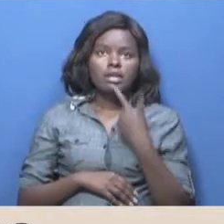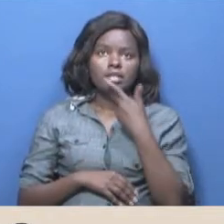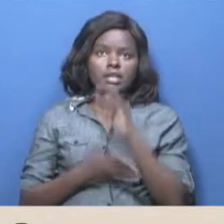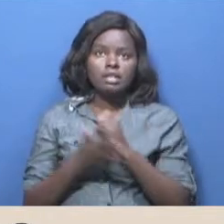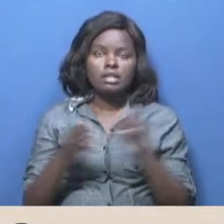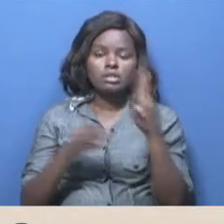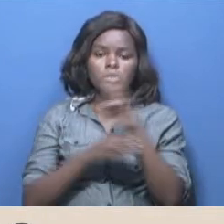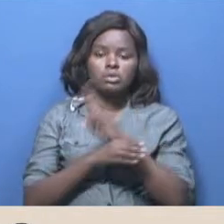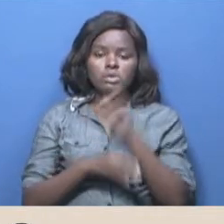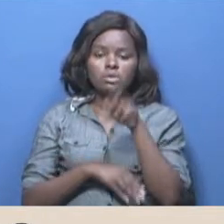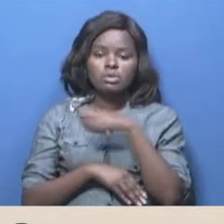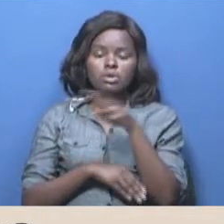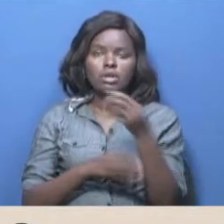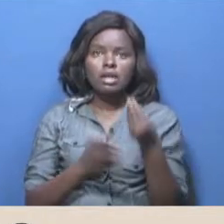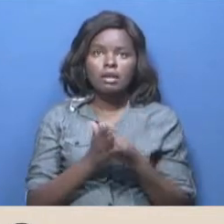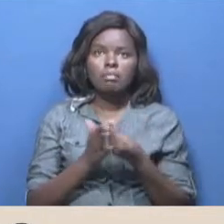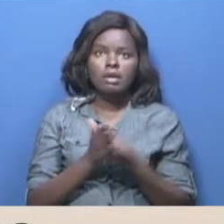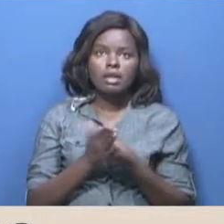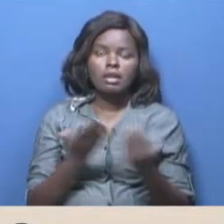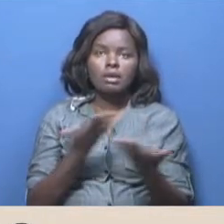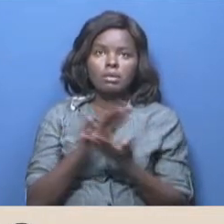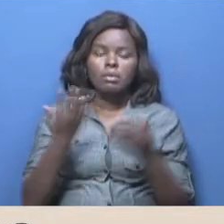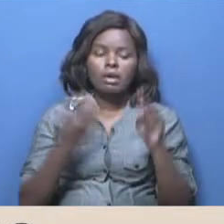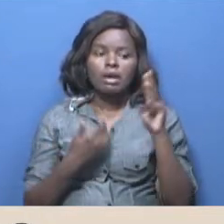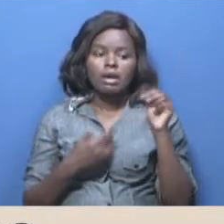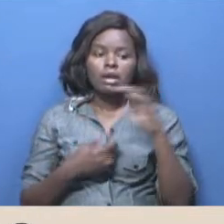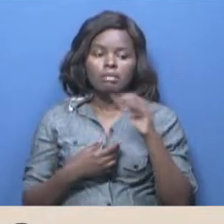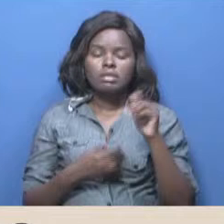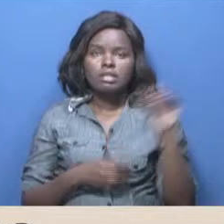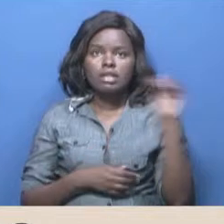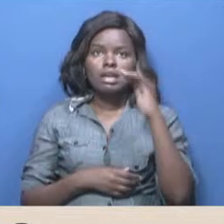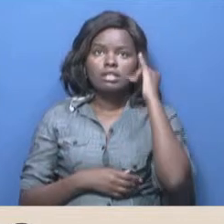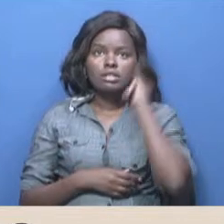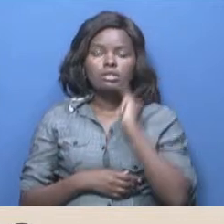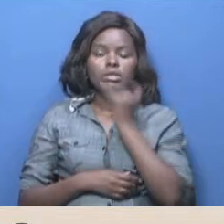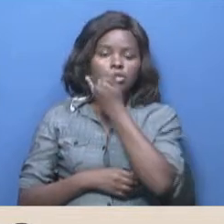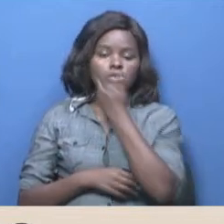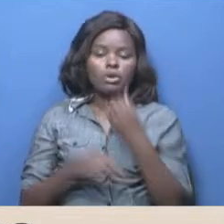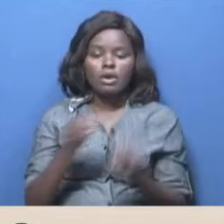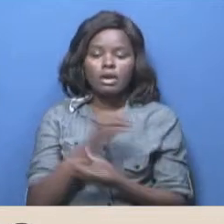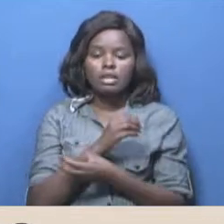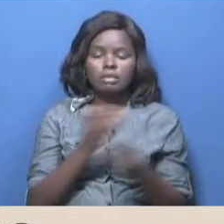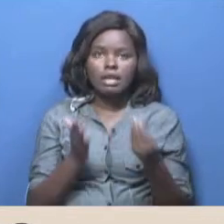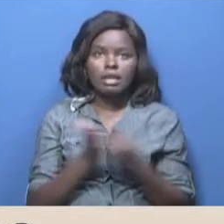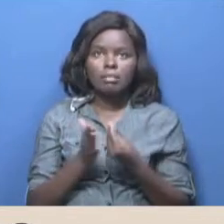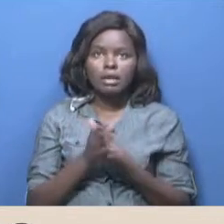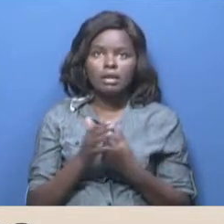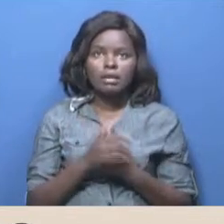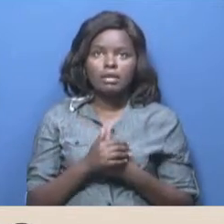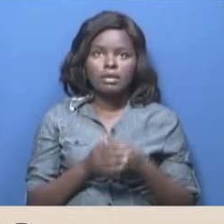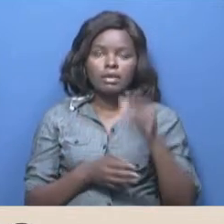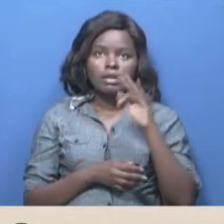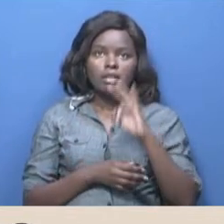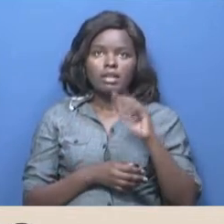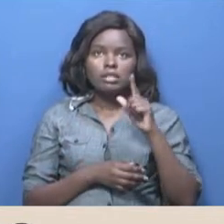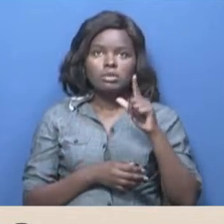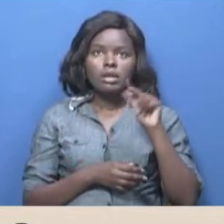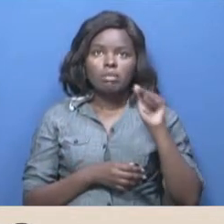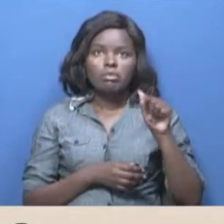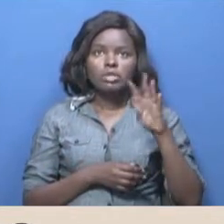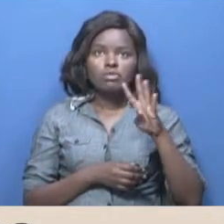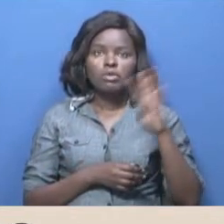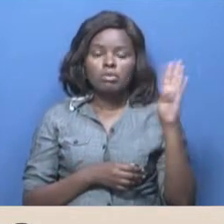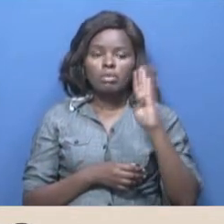uhuthiri moru wa kigina na kuria MCAs ya moritie Joho akorwo agitariria kigina gia shiringi bilioni 31.4